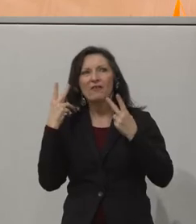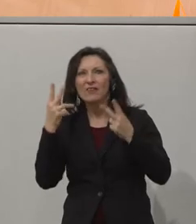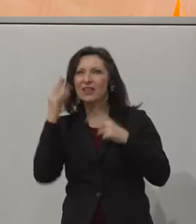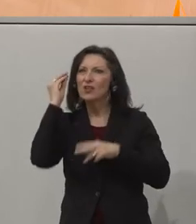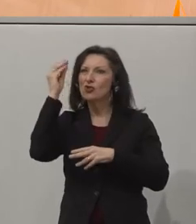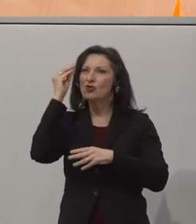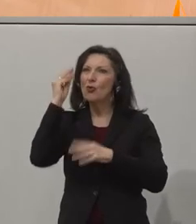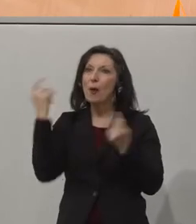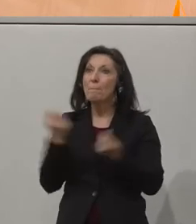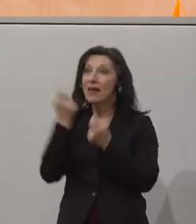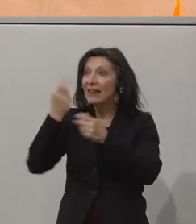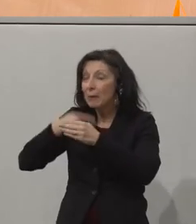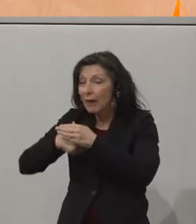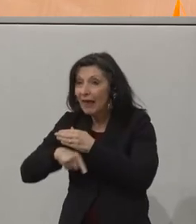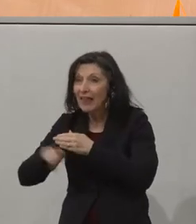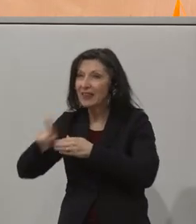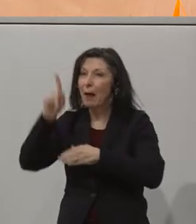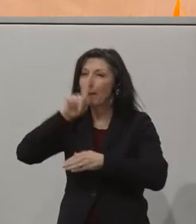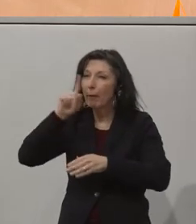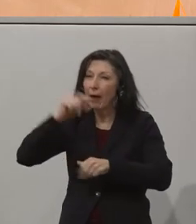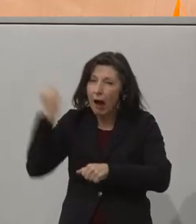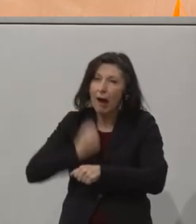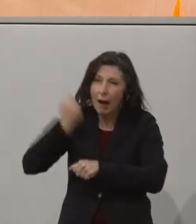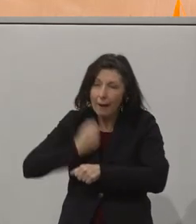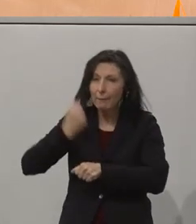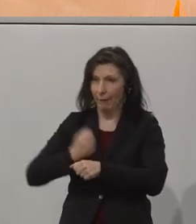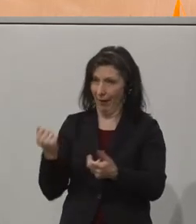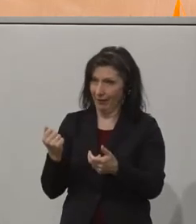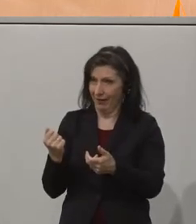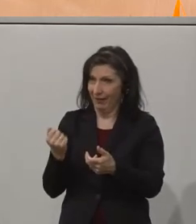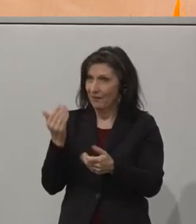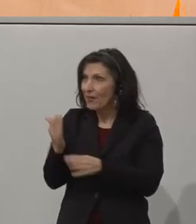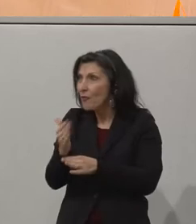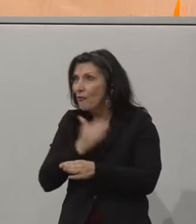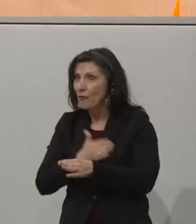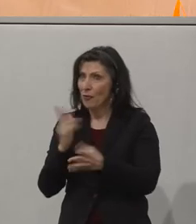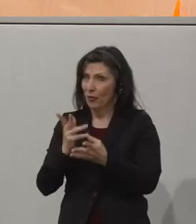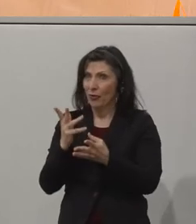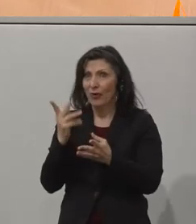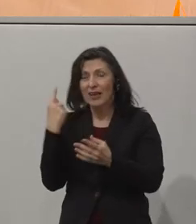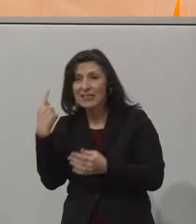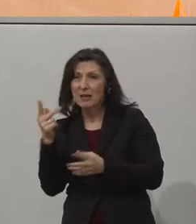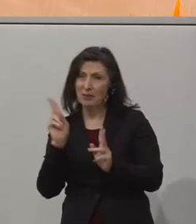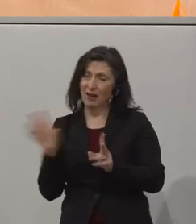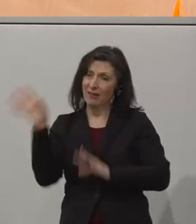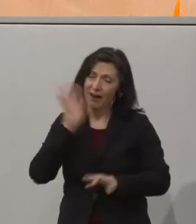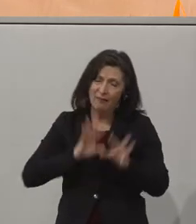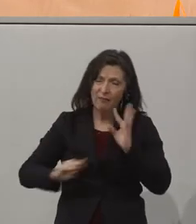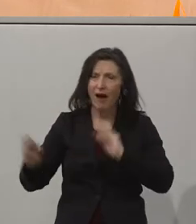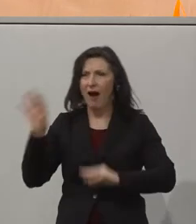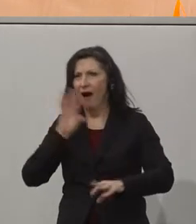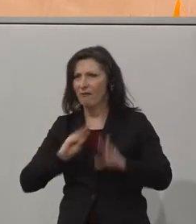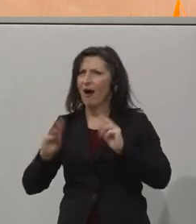arbeiten, desto mehr Möglichkeiten haben sie Erfahrungen zu machen, die ihnen helfen werden, dann wirklich die richtige